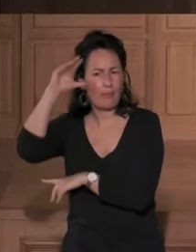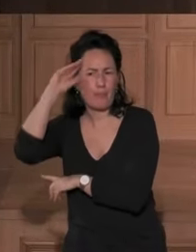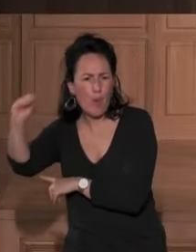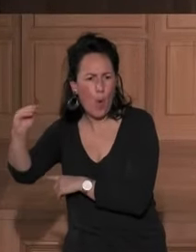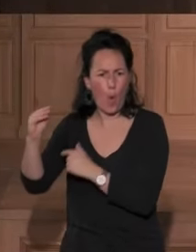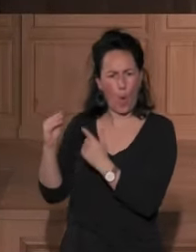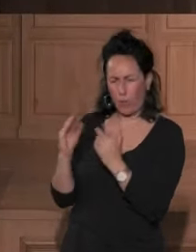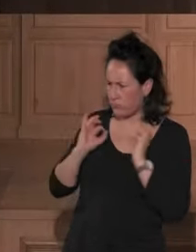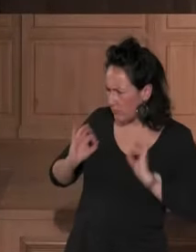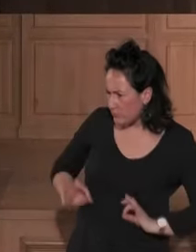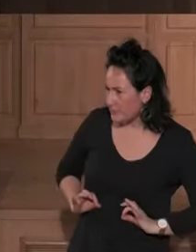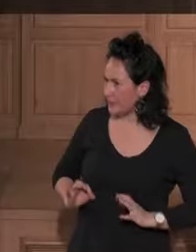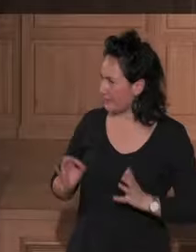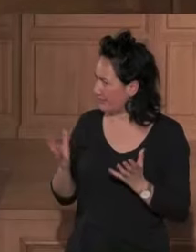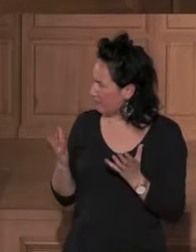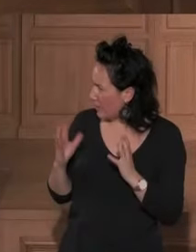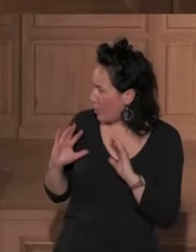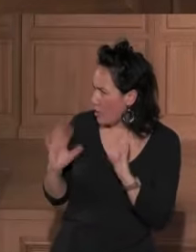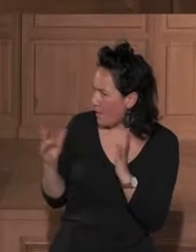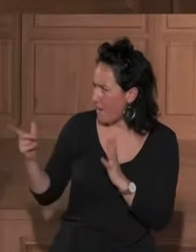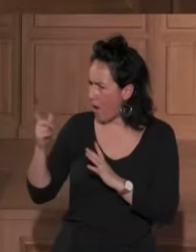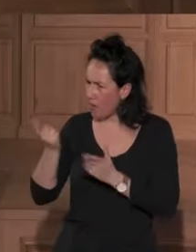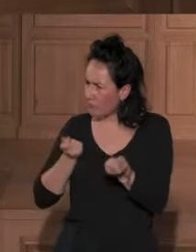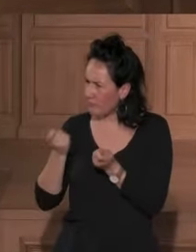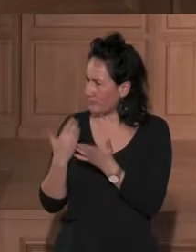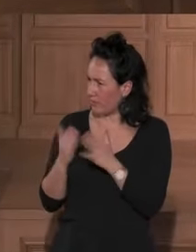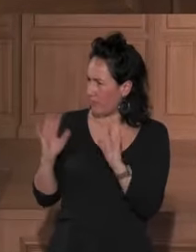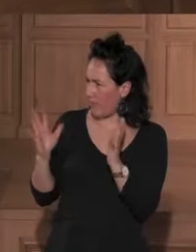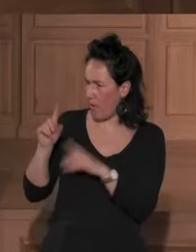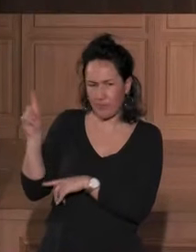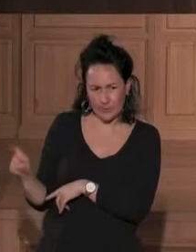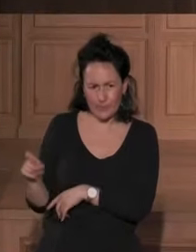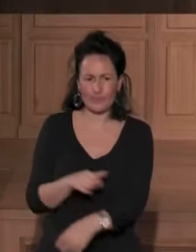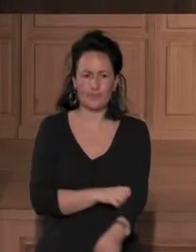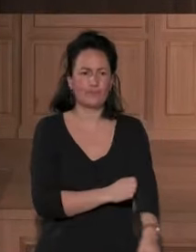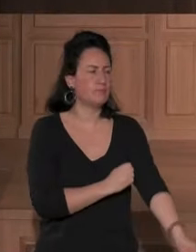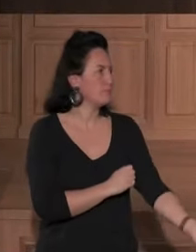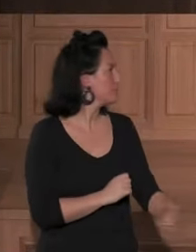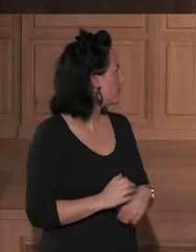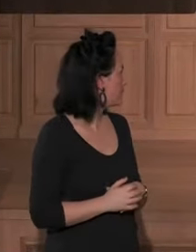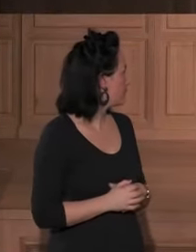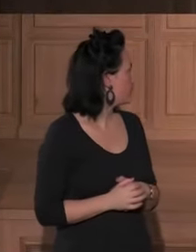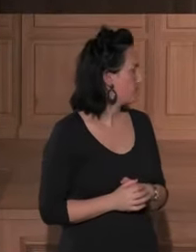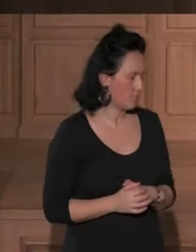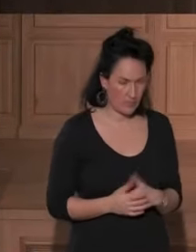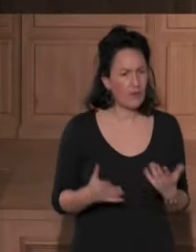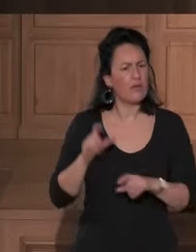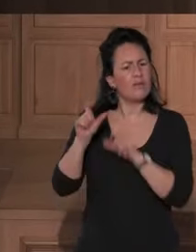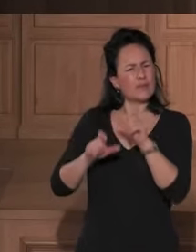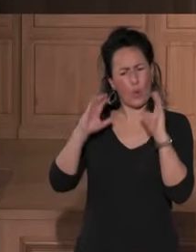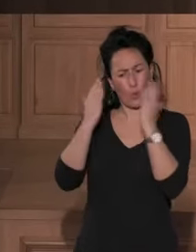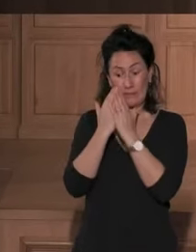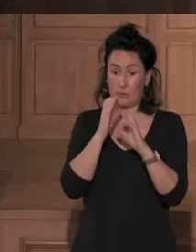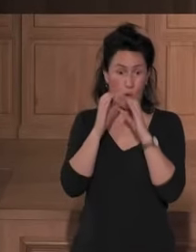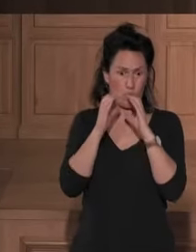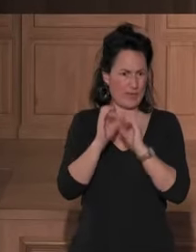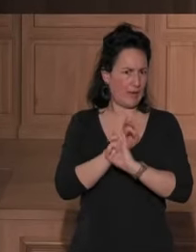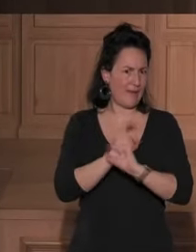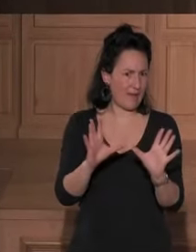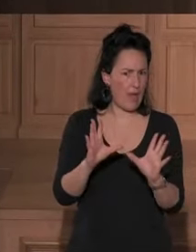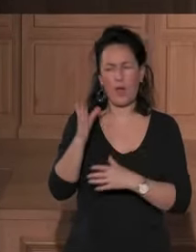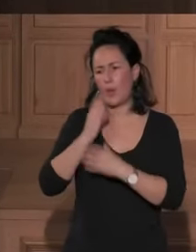non communicants, non autonomes et comment les prenez-vous en charge? Un non communicant et un non autonome, on en a, mais il